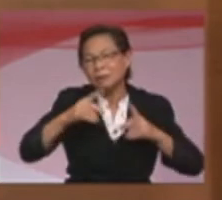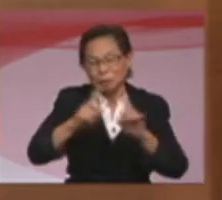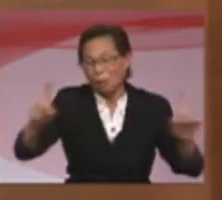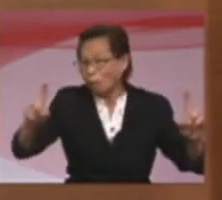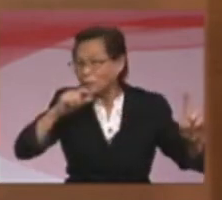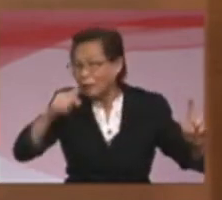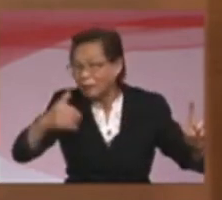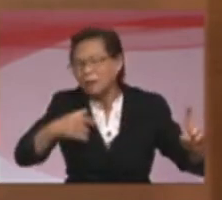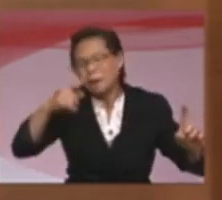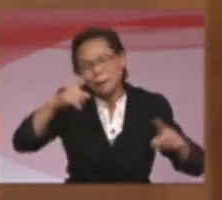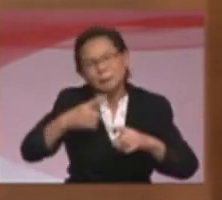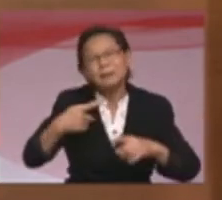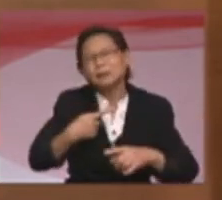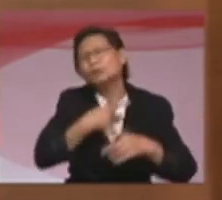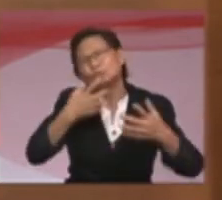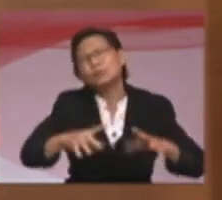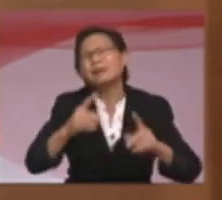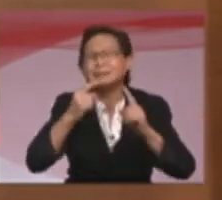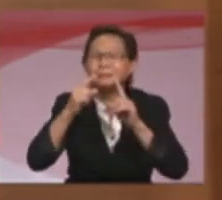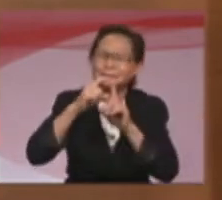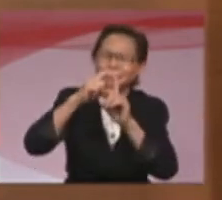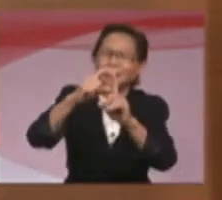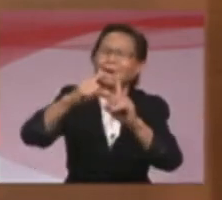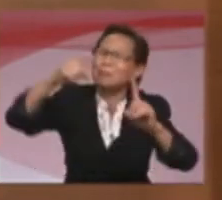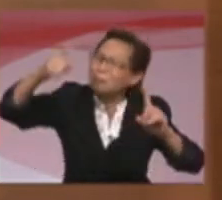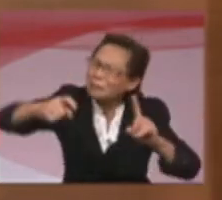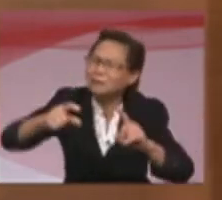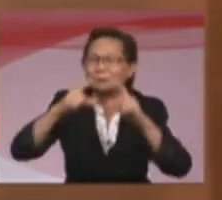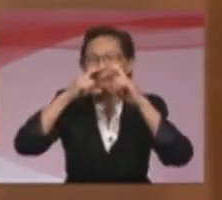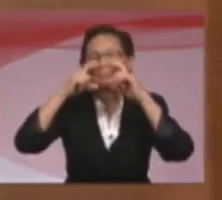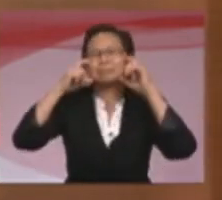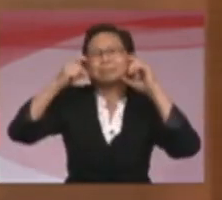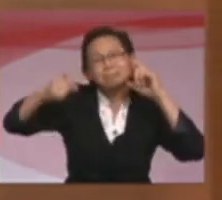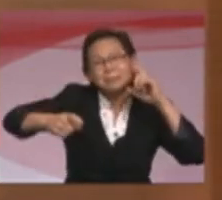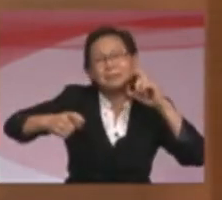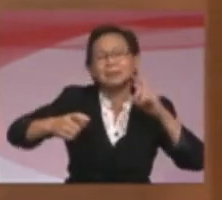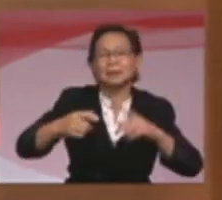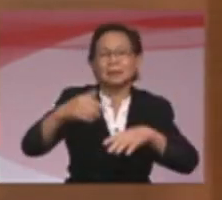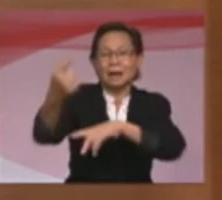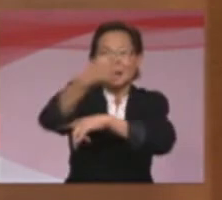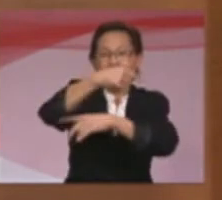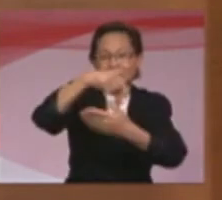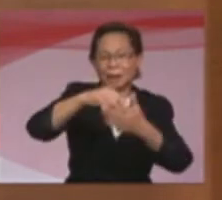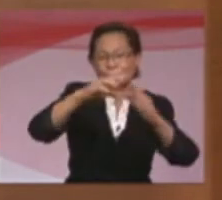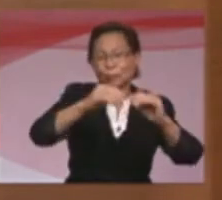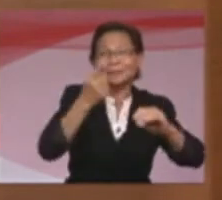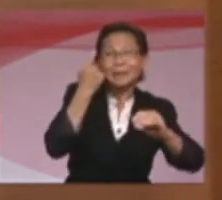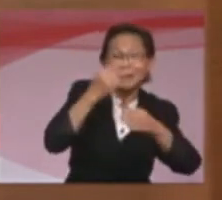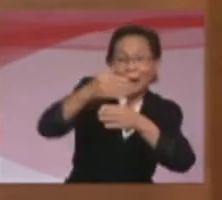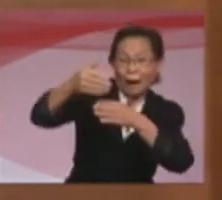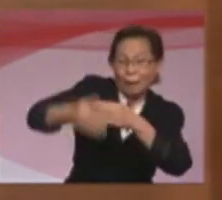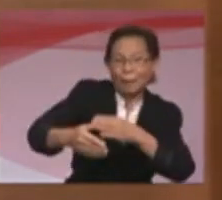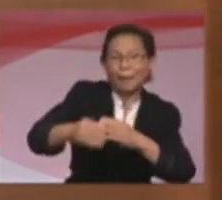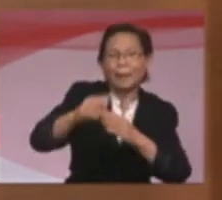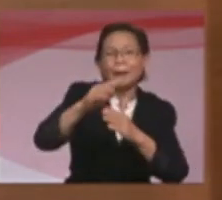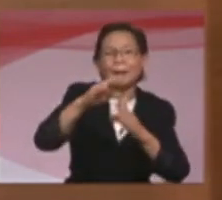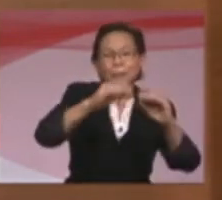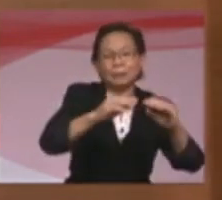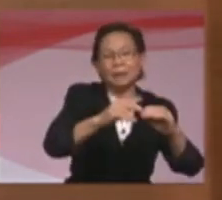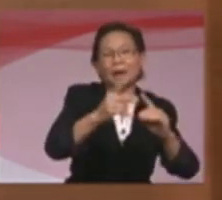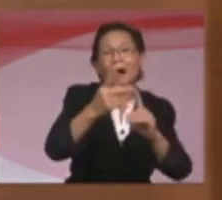Okay? Hari ini di dalam mesyuarat yang baru habis sebentar tadi, mesyuarat khas